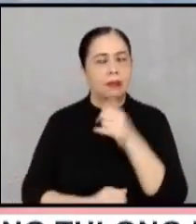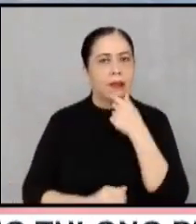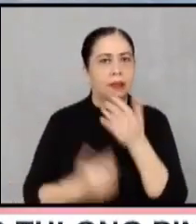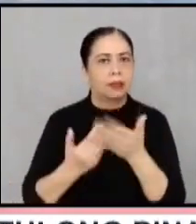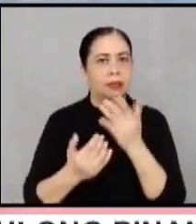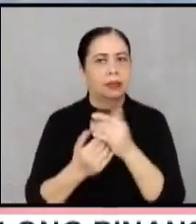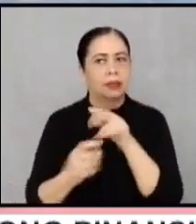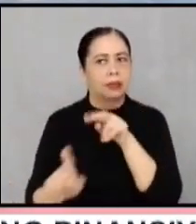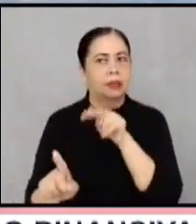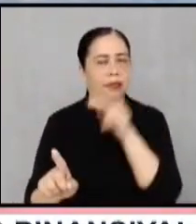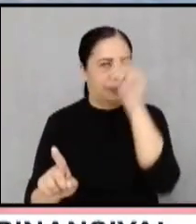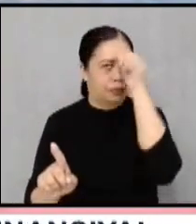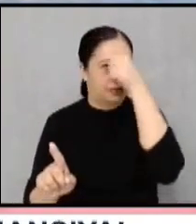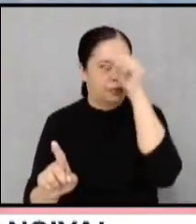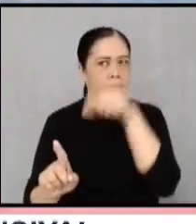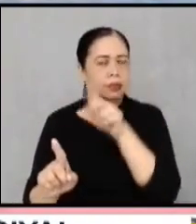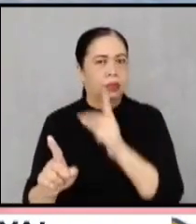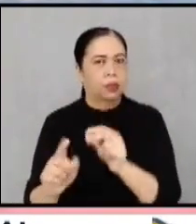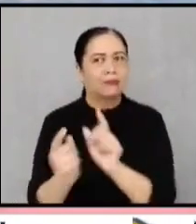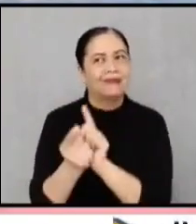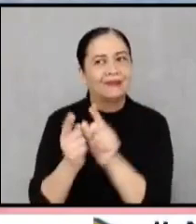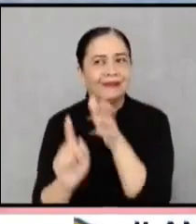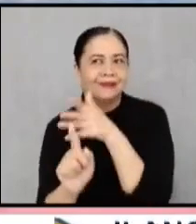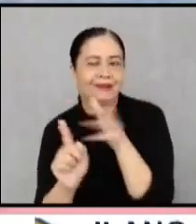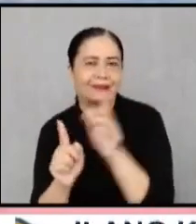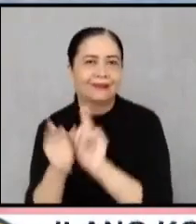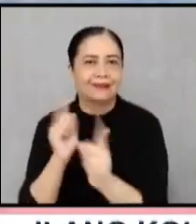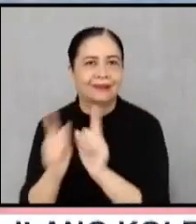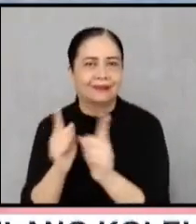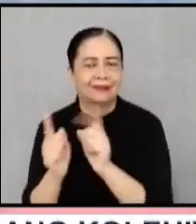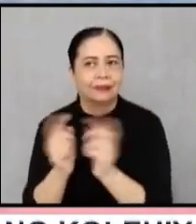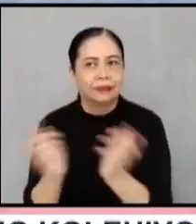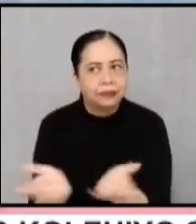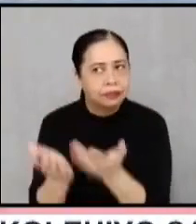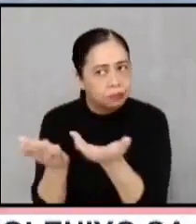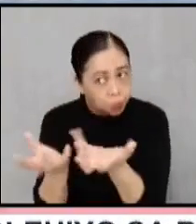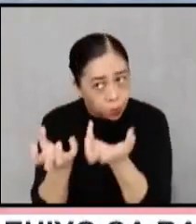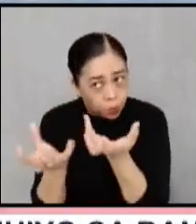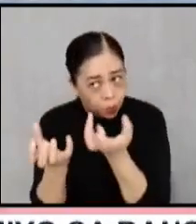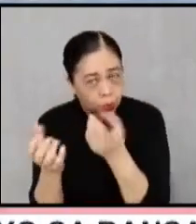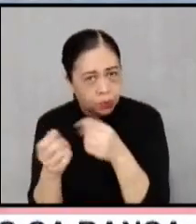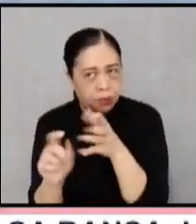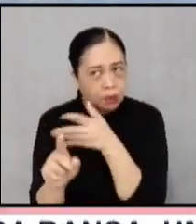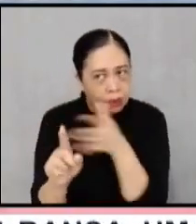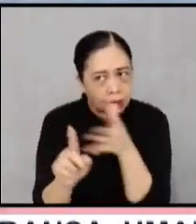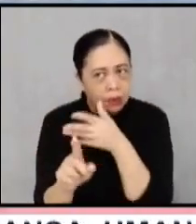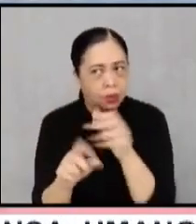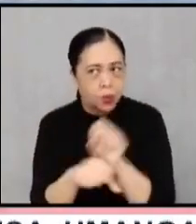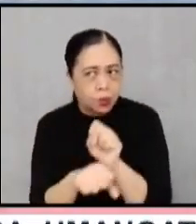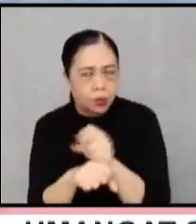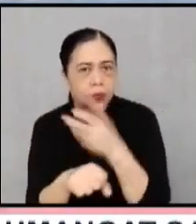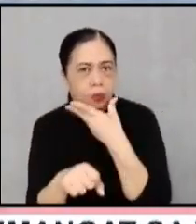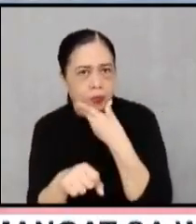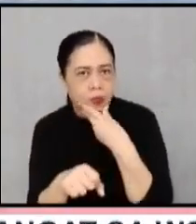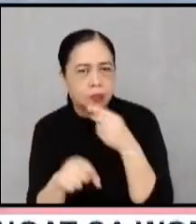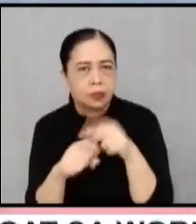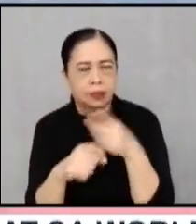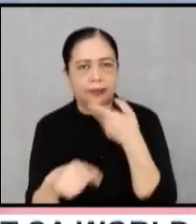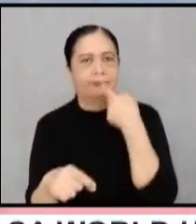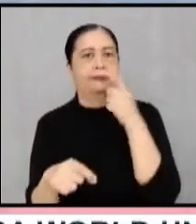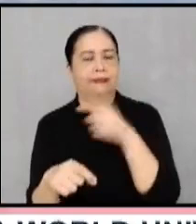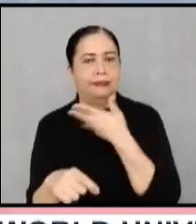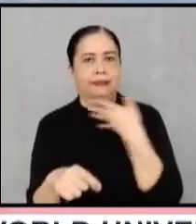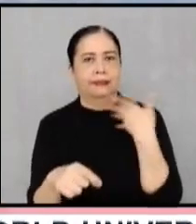niya na bibiktimahin, kakaibiganin, at inaalok ng ganitong-ganito, ang trabaho, ng kalaswaan, in exchange